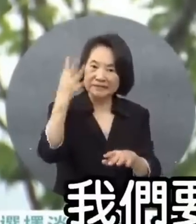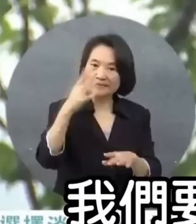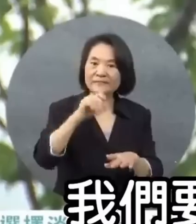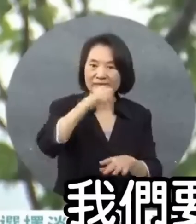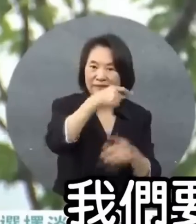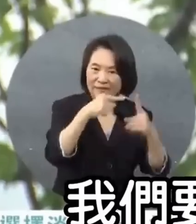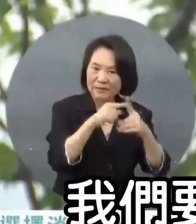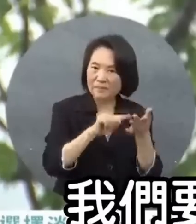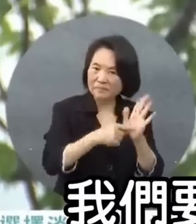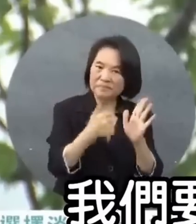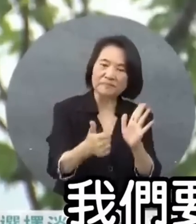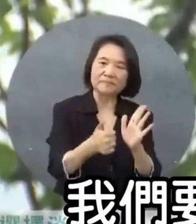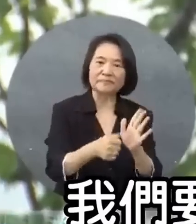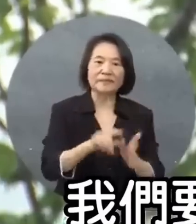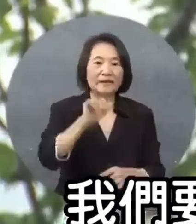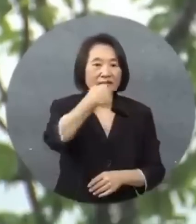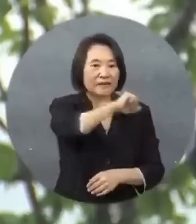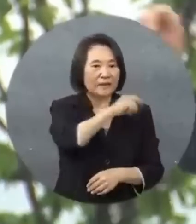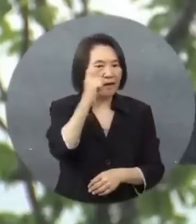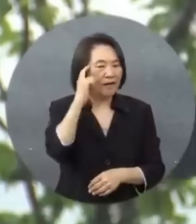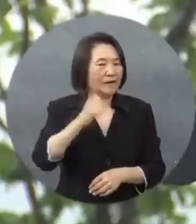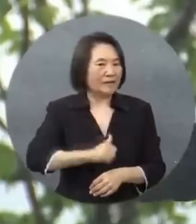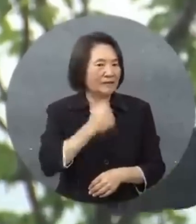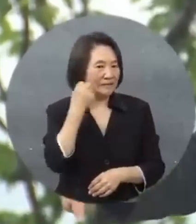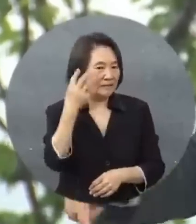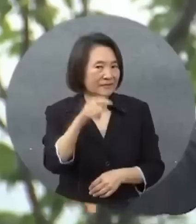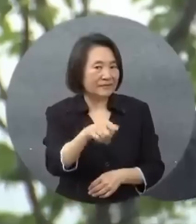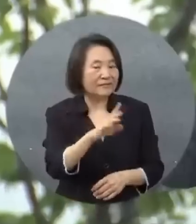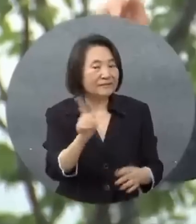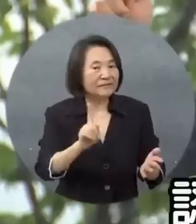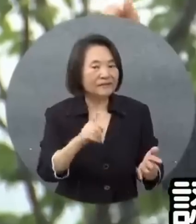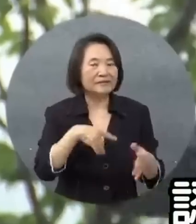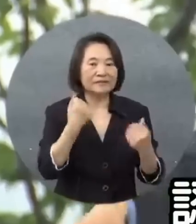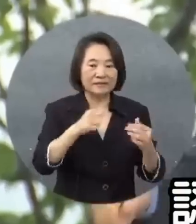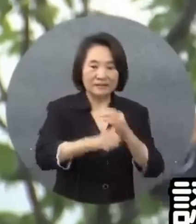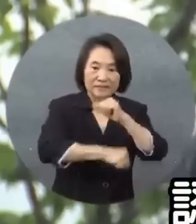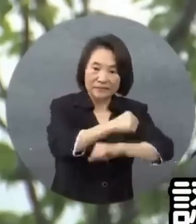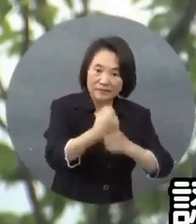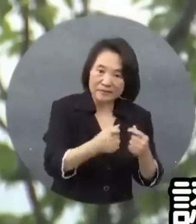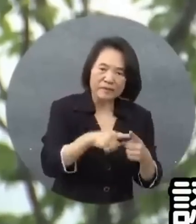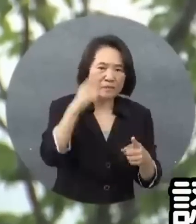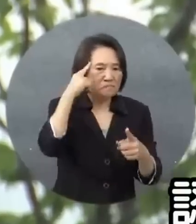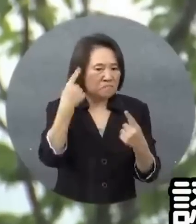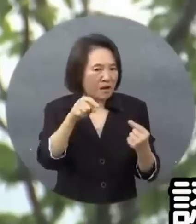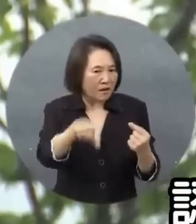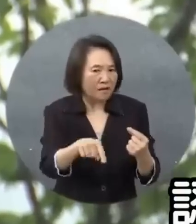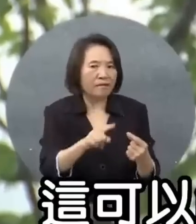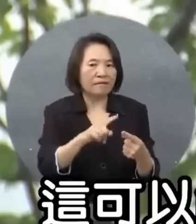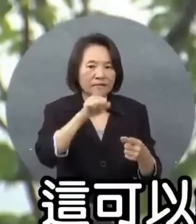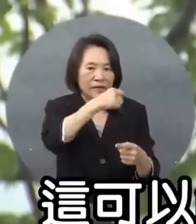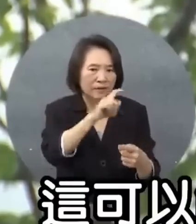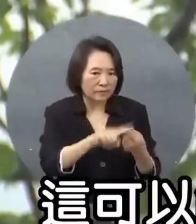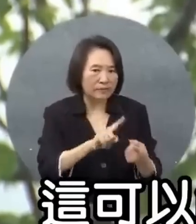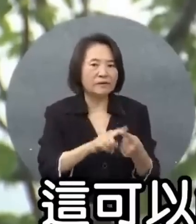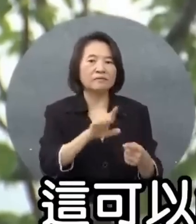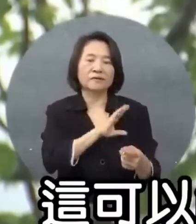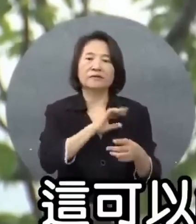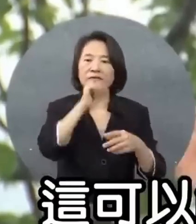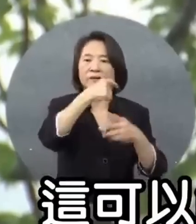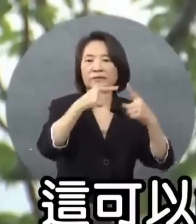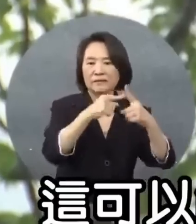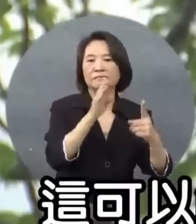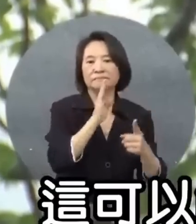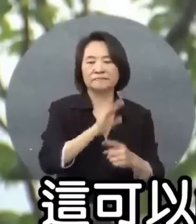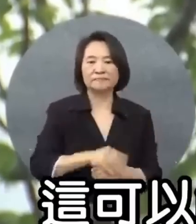要给台湾人一个新的定义：生活在这里，认同这里，就是台湾人。这可以解决我们很